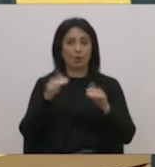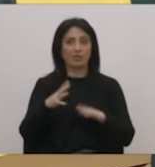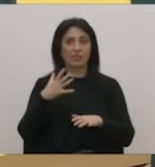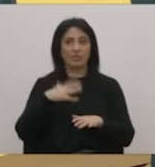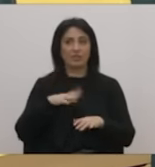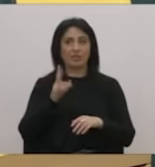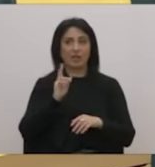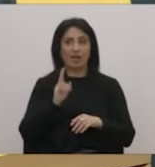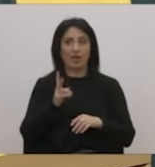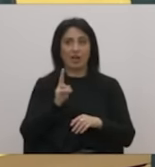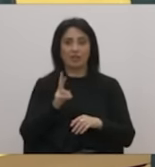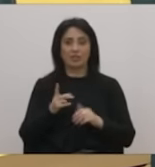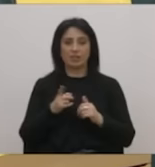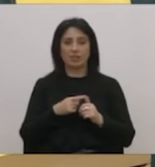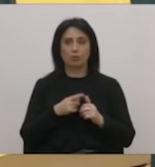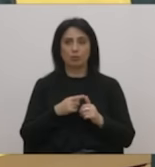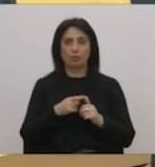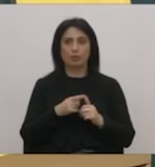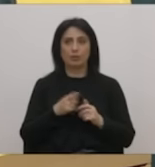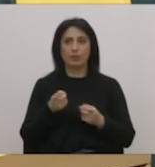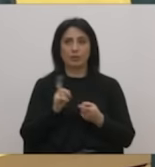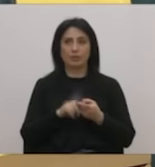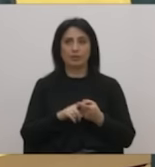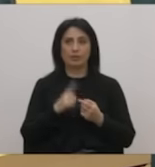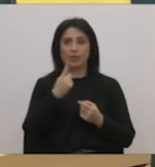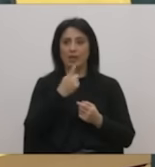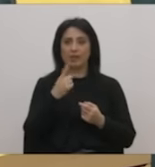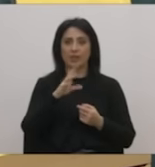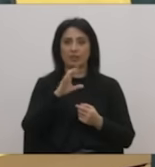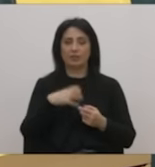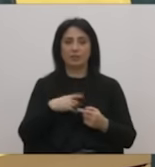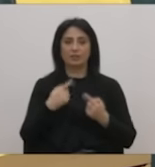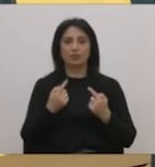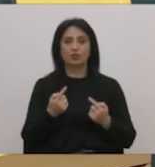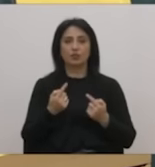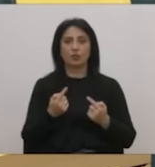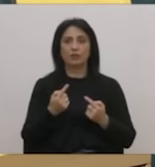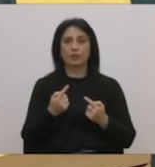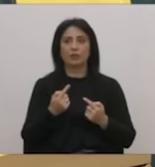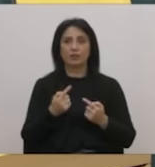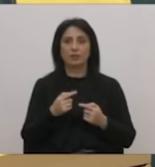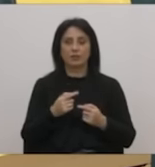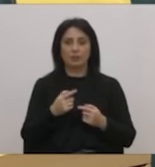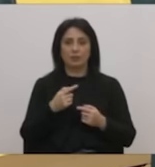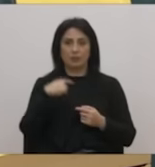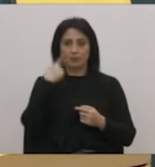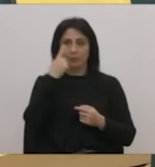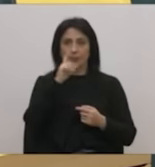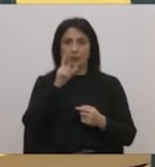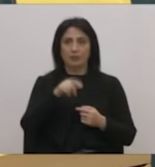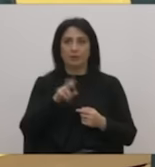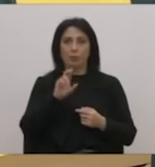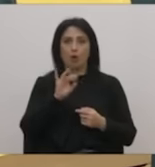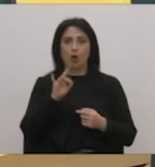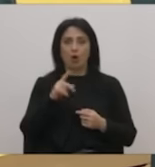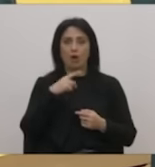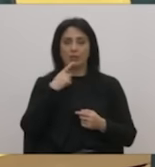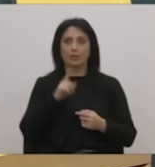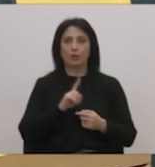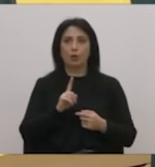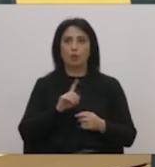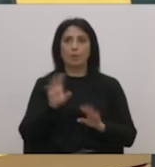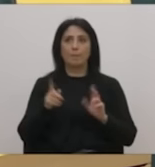საქართველოს კანდიდატის სტატუსთან დაკავშირებით, ერთ-ერთი ყველაზე მნიშვნელოვანი თანამდებობის პირია. ბორელმა თქვა,